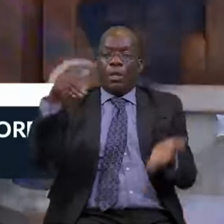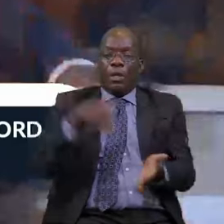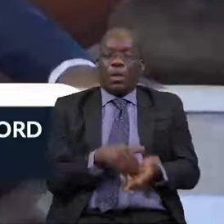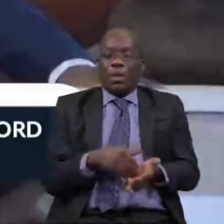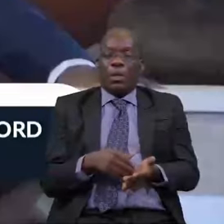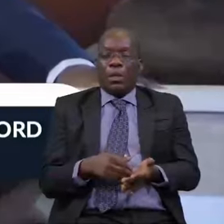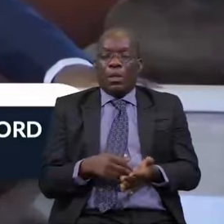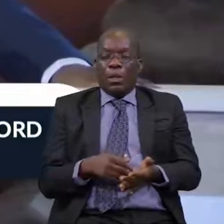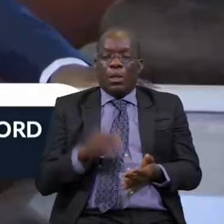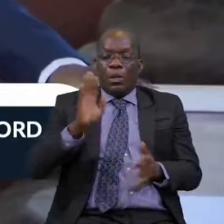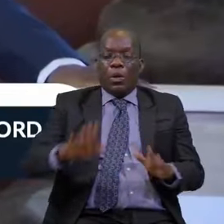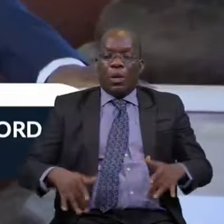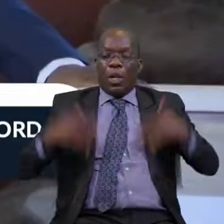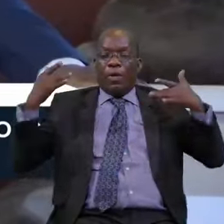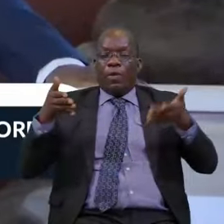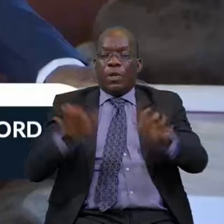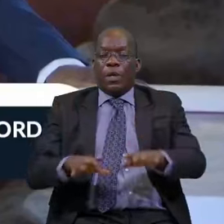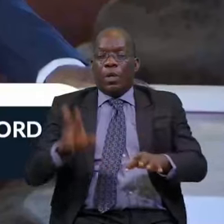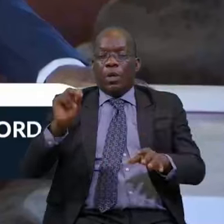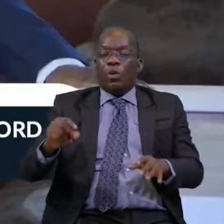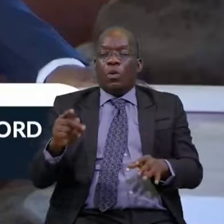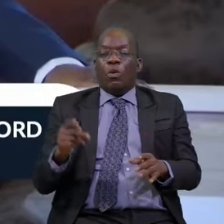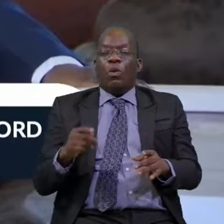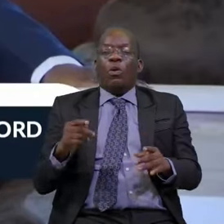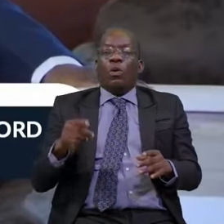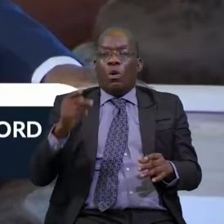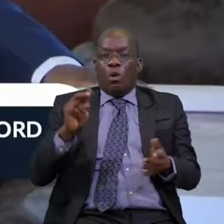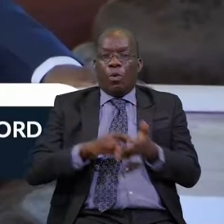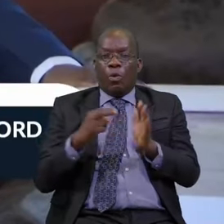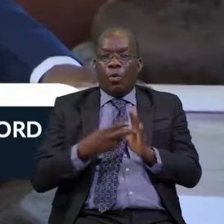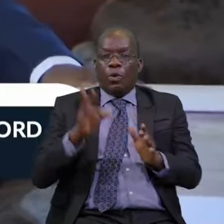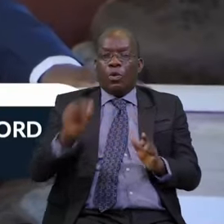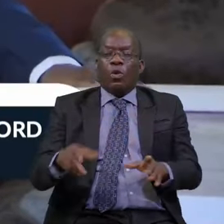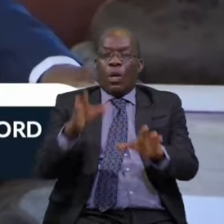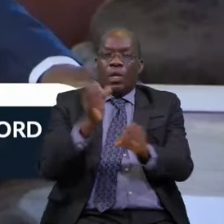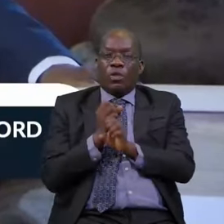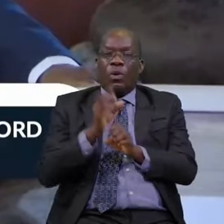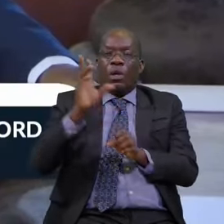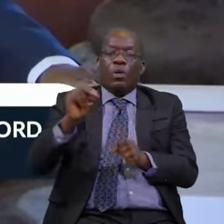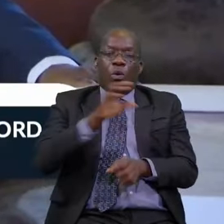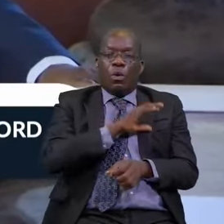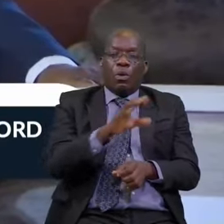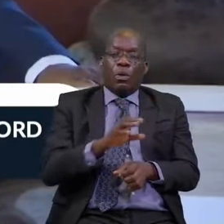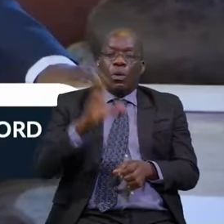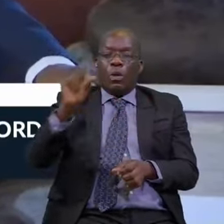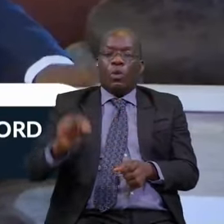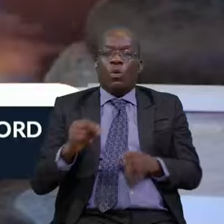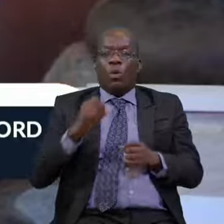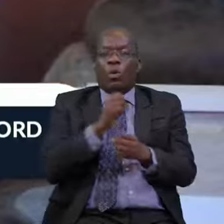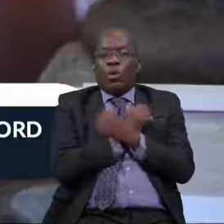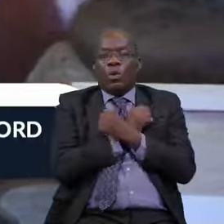Votre vie morte, pas d'objectif, pas de direction, pas de réalisation, pas de courage, pas de